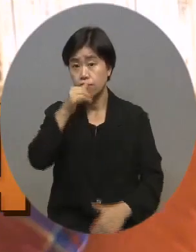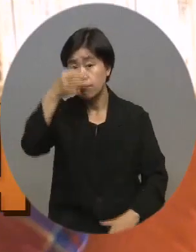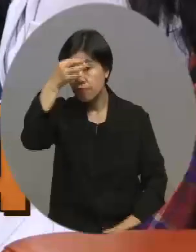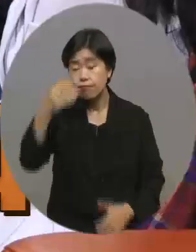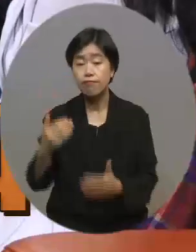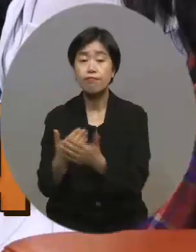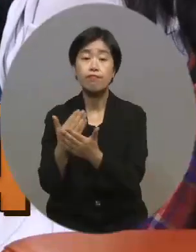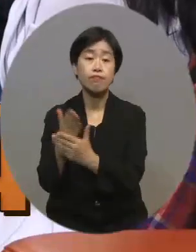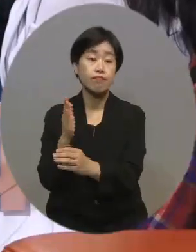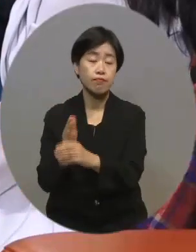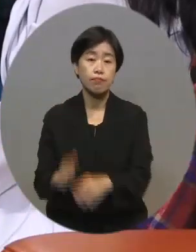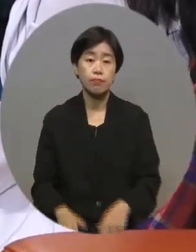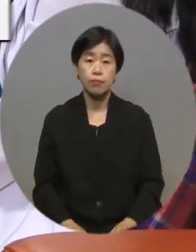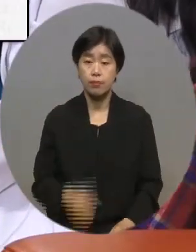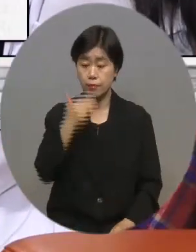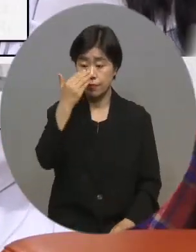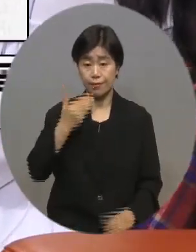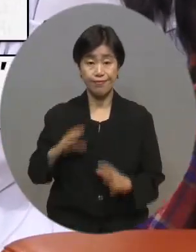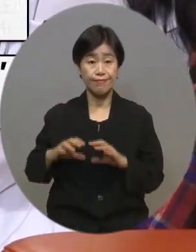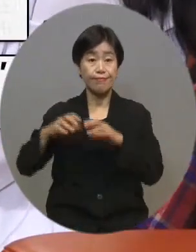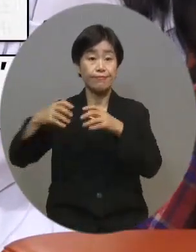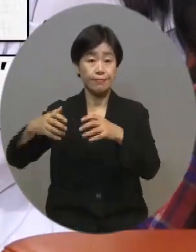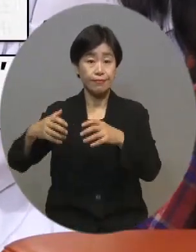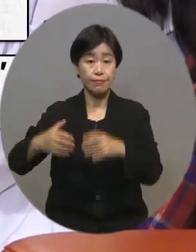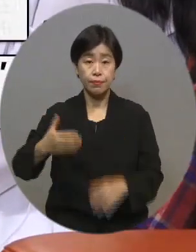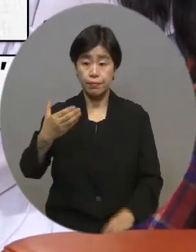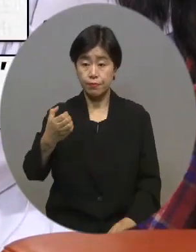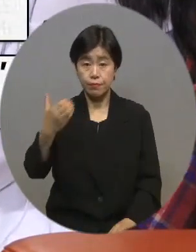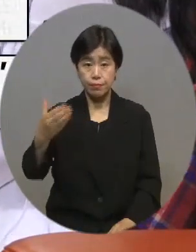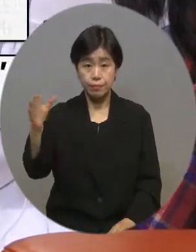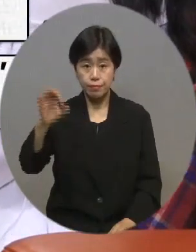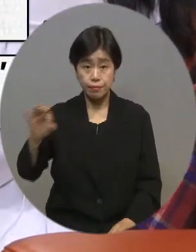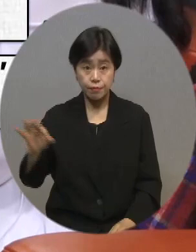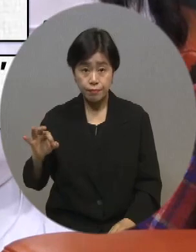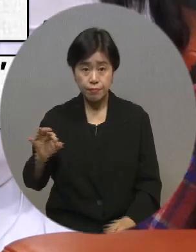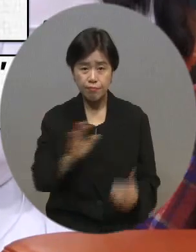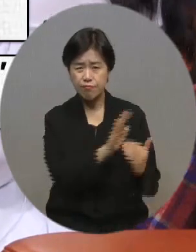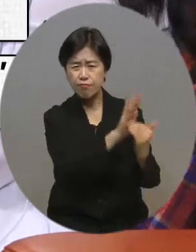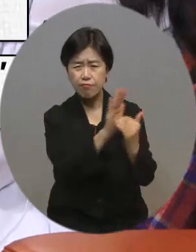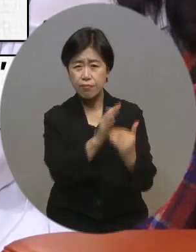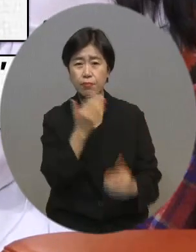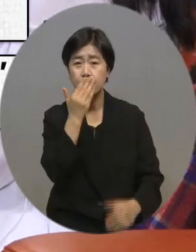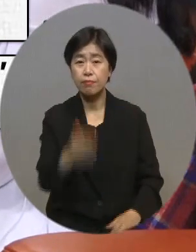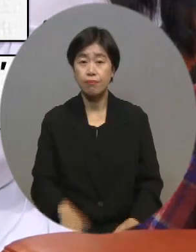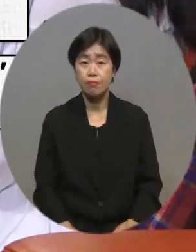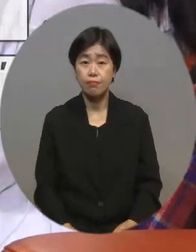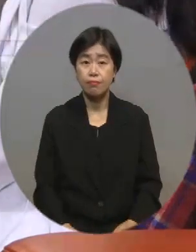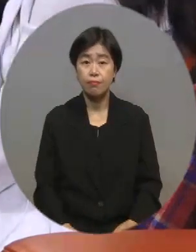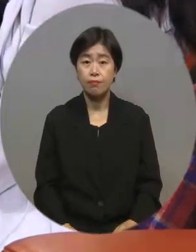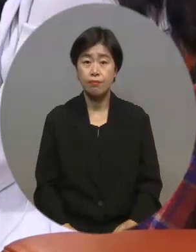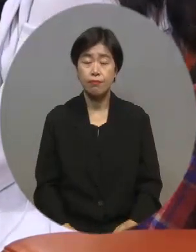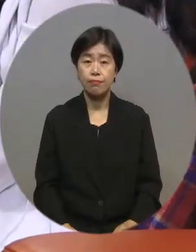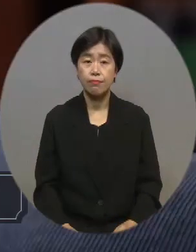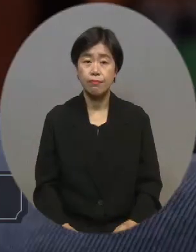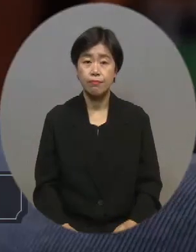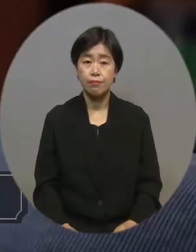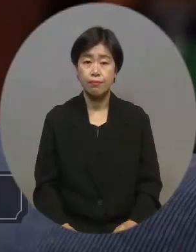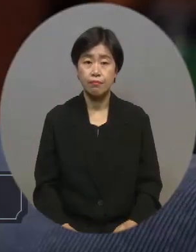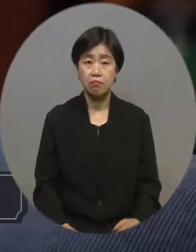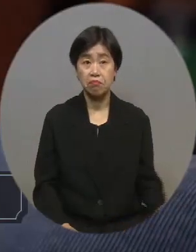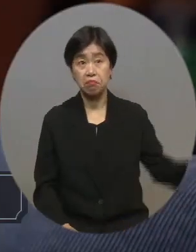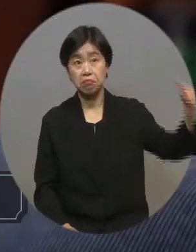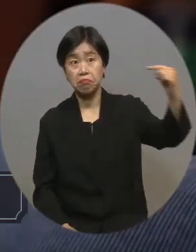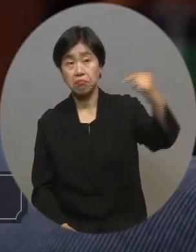됩니다. 이스라엘이 99% 날아오는 걸 막았다고 그러지 않습니까? 날아오는 것을 막는 그런 상황이에요.